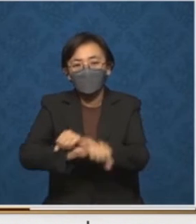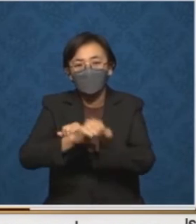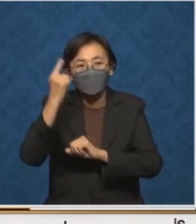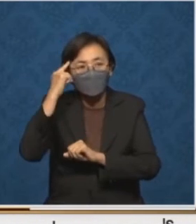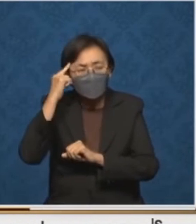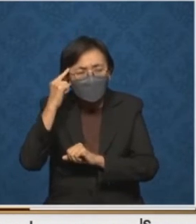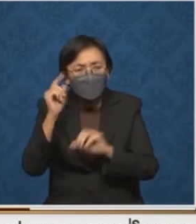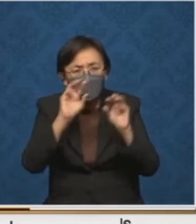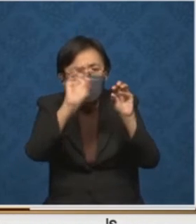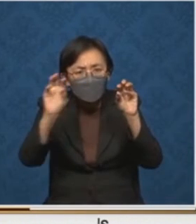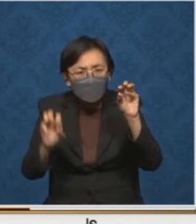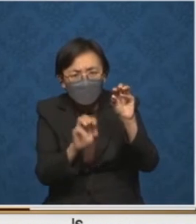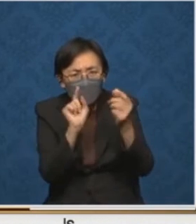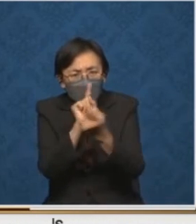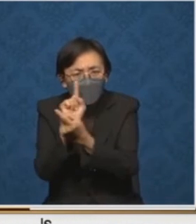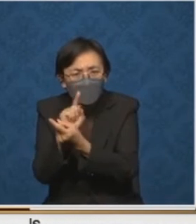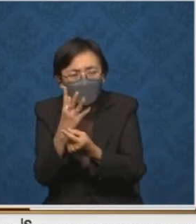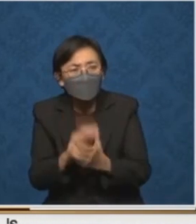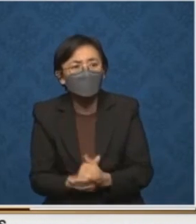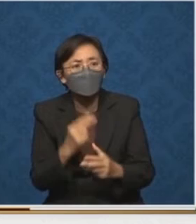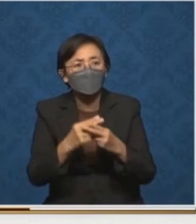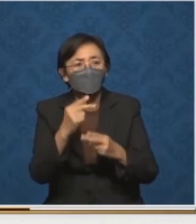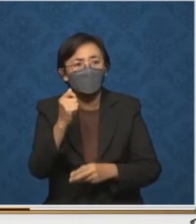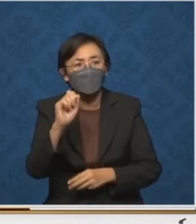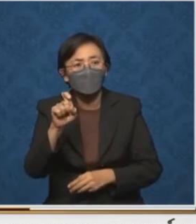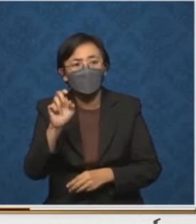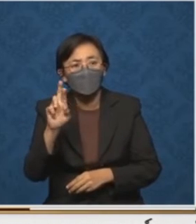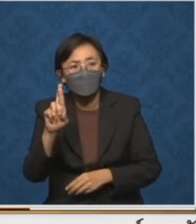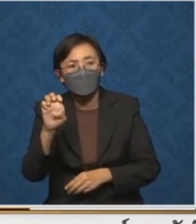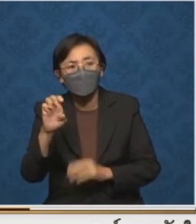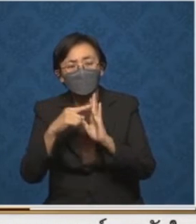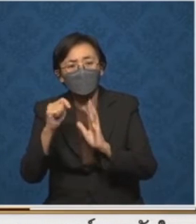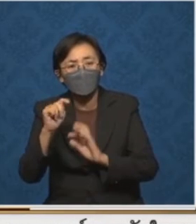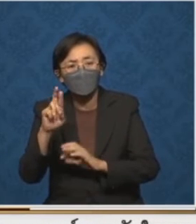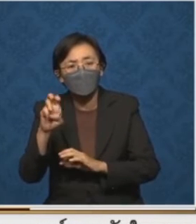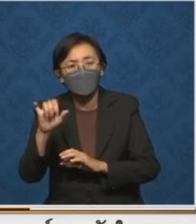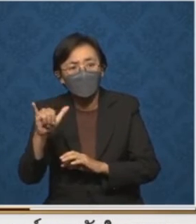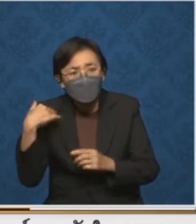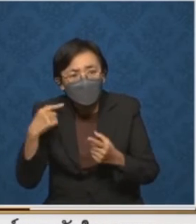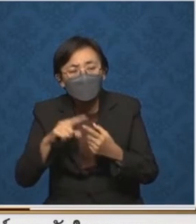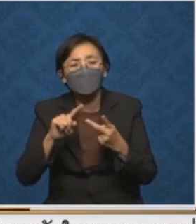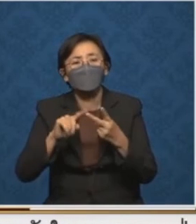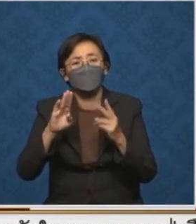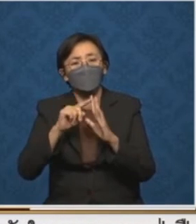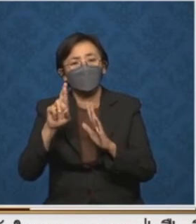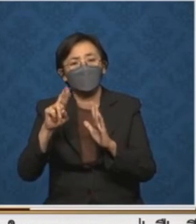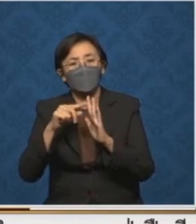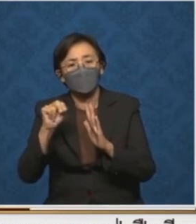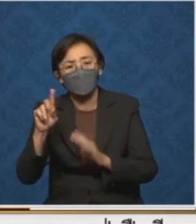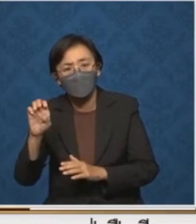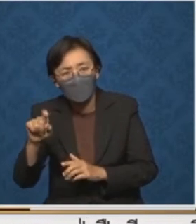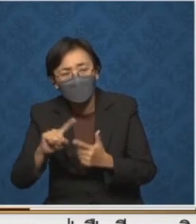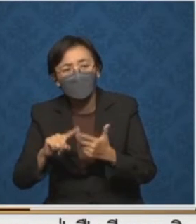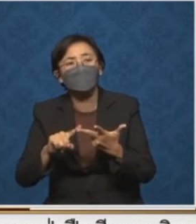ซึ่จะได้มาถึง 3 ล้านโดสบอกให้ชาติที่ติดโวิดเย ๆ ระบาดหนัก